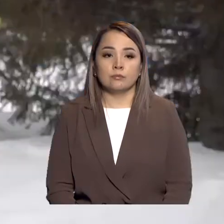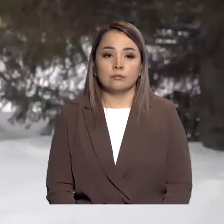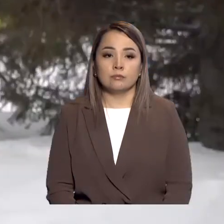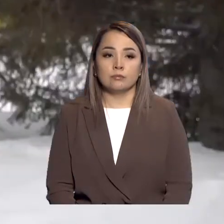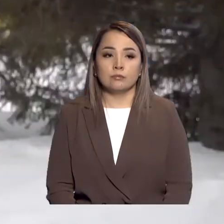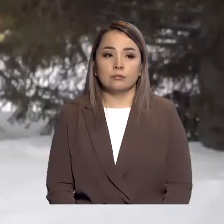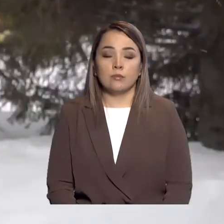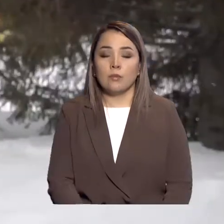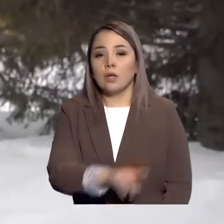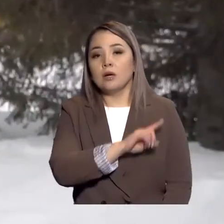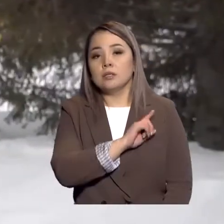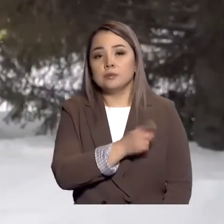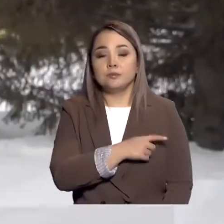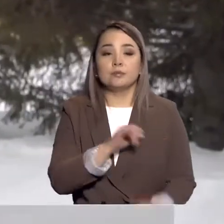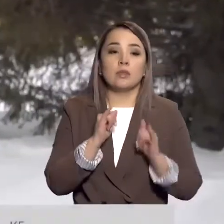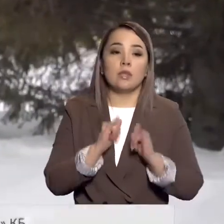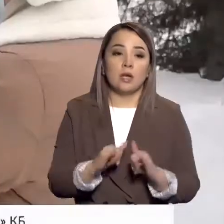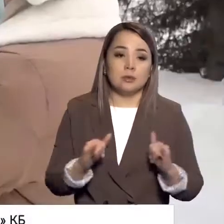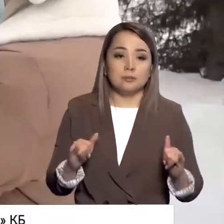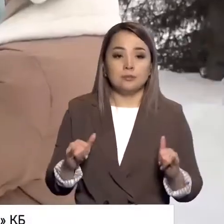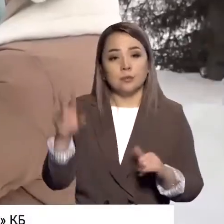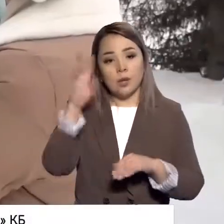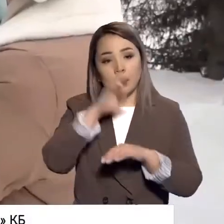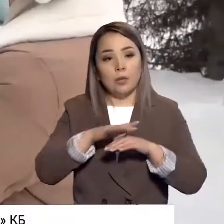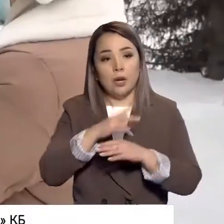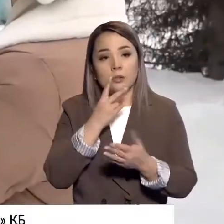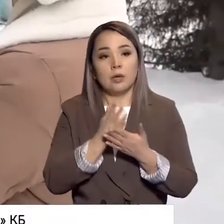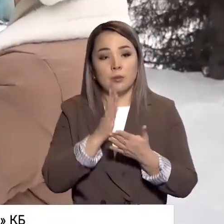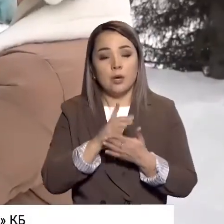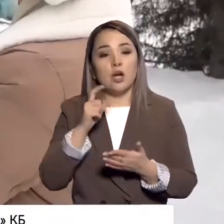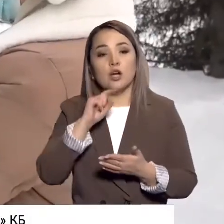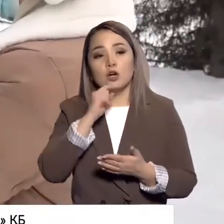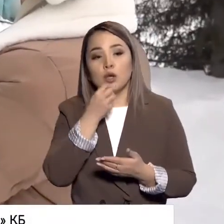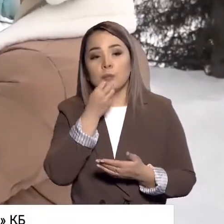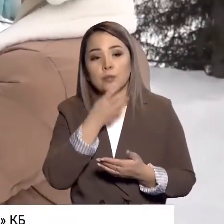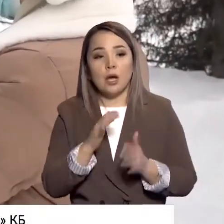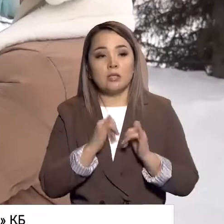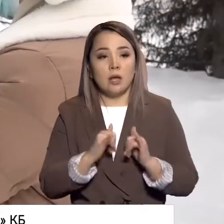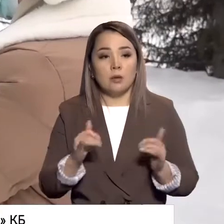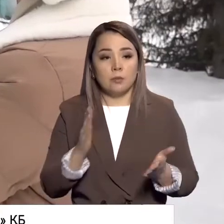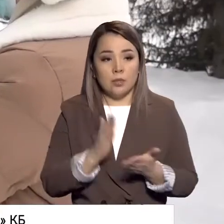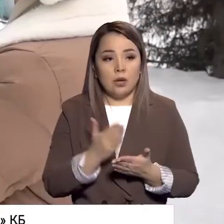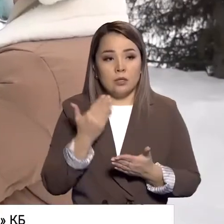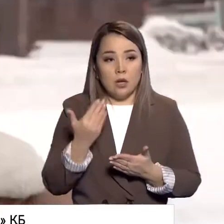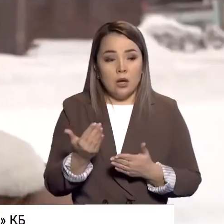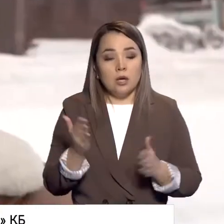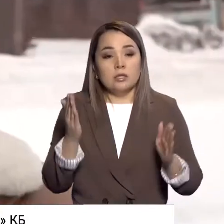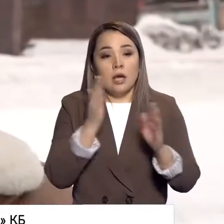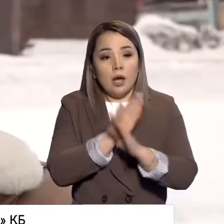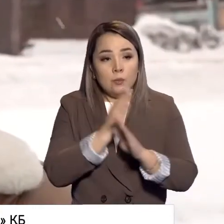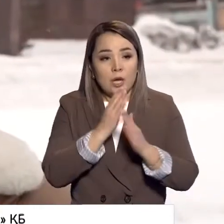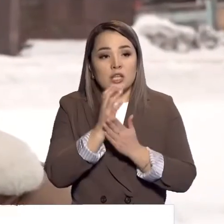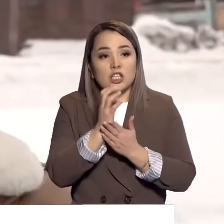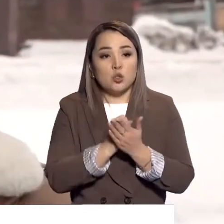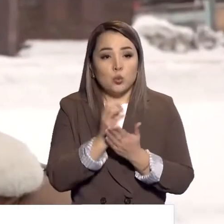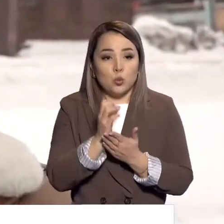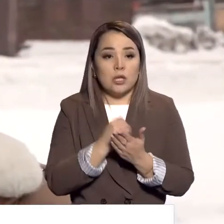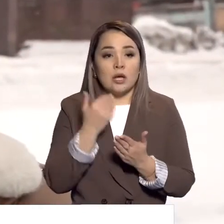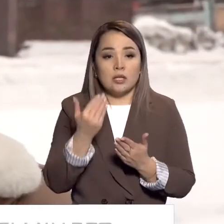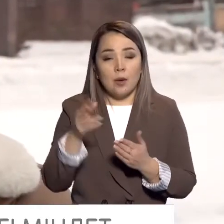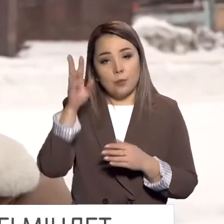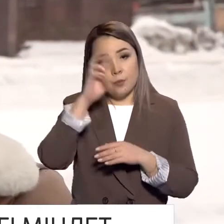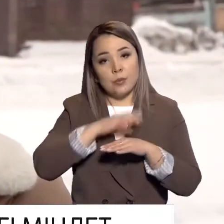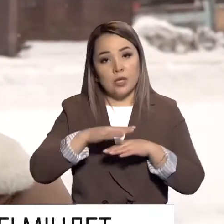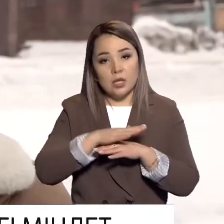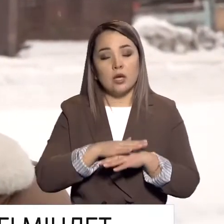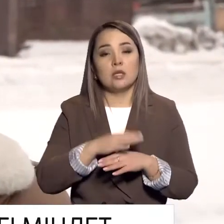Мықты дамып жатқан мемлекеттерге қарасақ, экономикасы жақсы дамыған. Олардың табиғи ресурстары